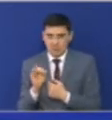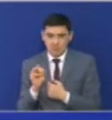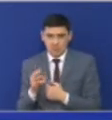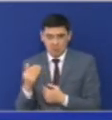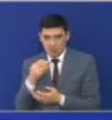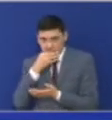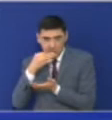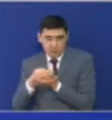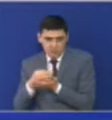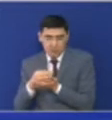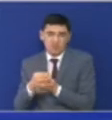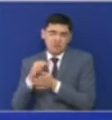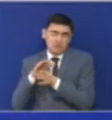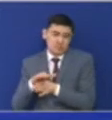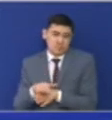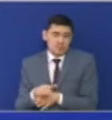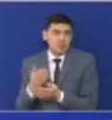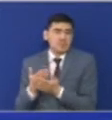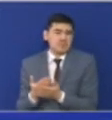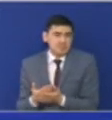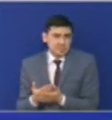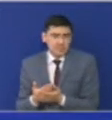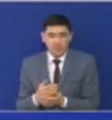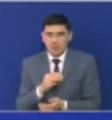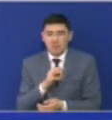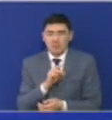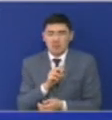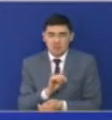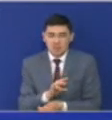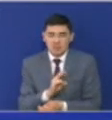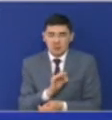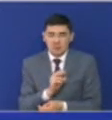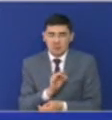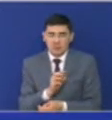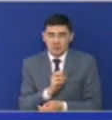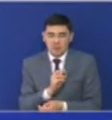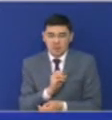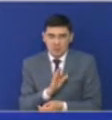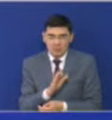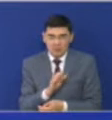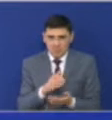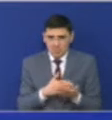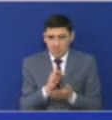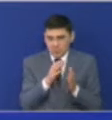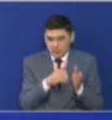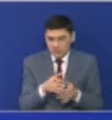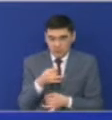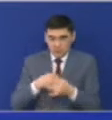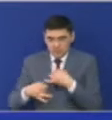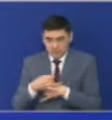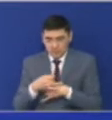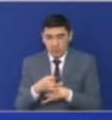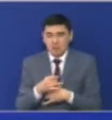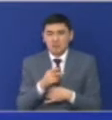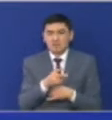выполнению возложенных на него функций и задач, о депутате Марлене Кокрикбаеве, о внесении изменений в решение маслихата о бюджете города Семей